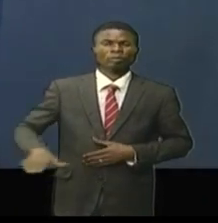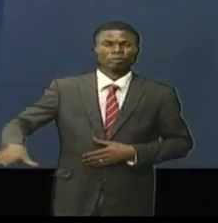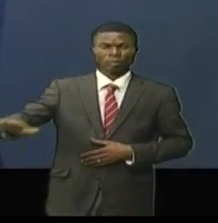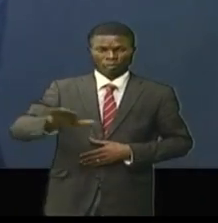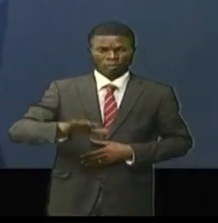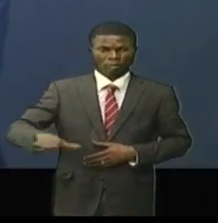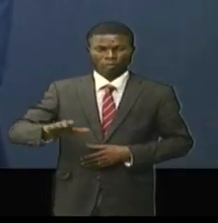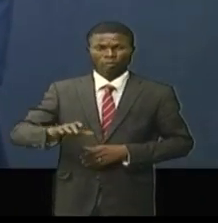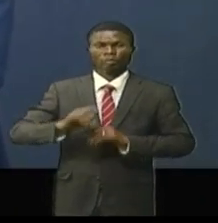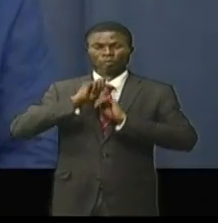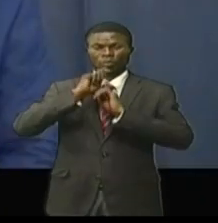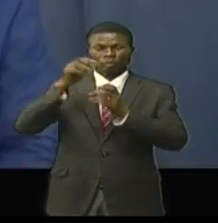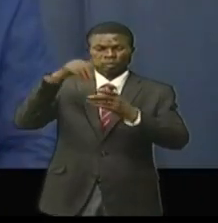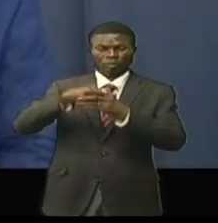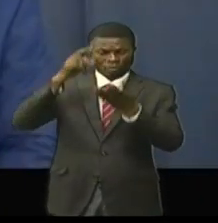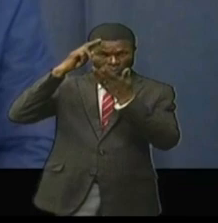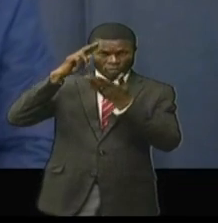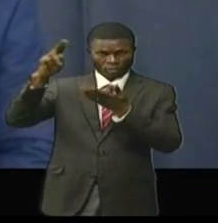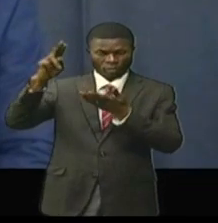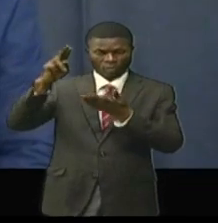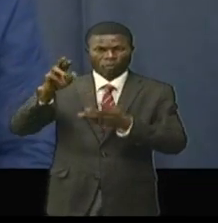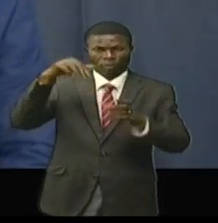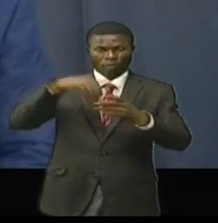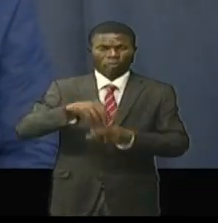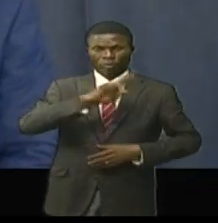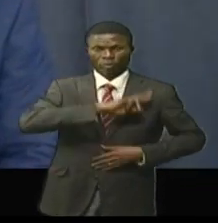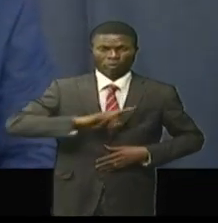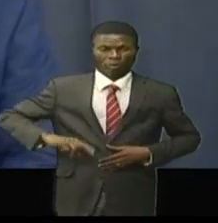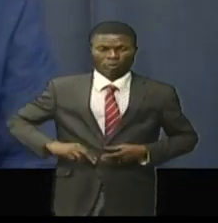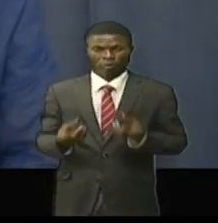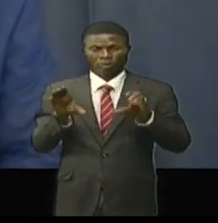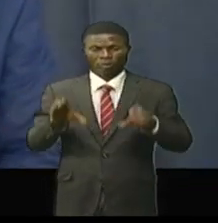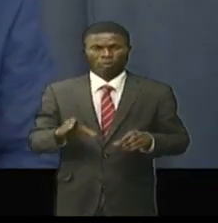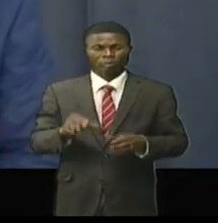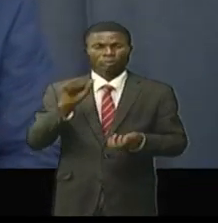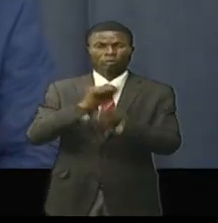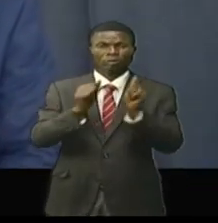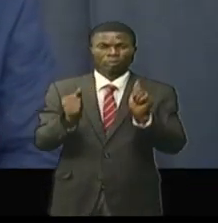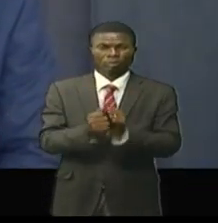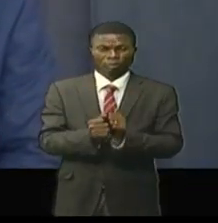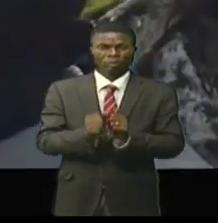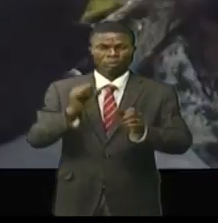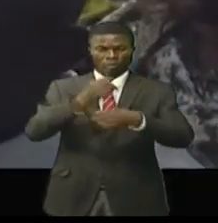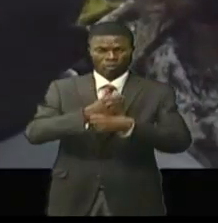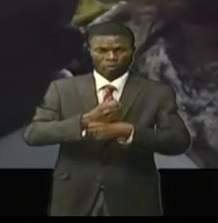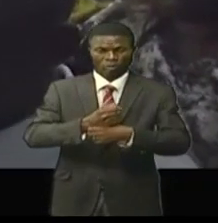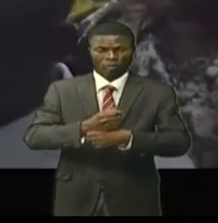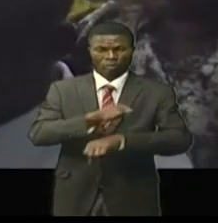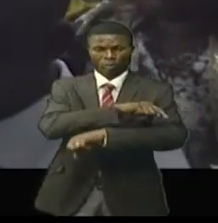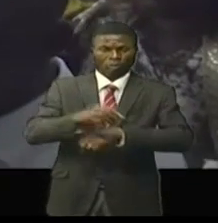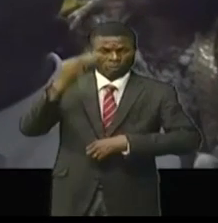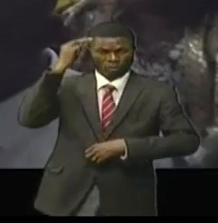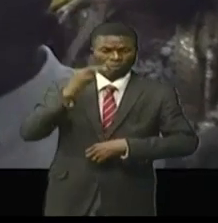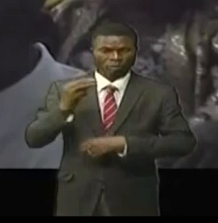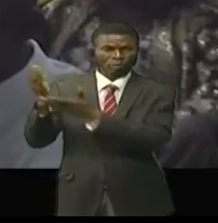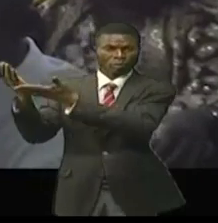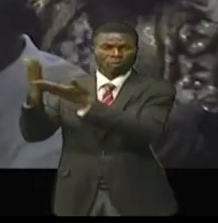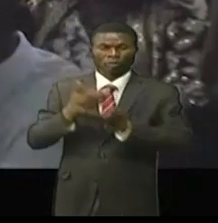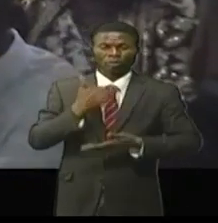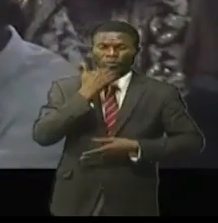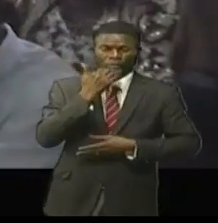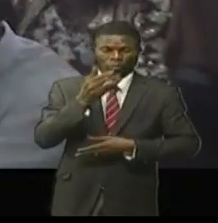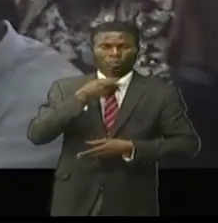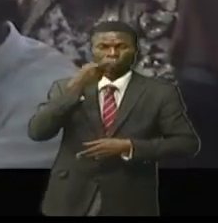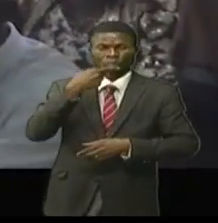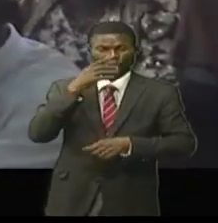cherchent dans les universités. En République démocratique du Congo, la problématique de la création du ministère des investissements était au